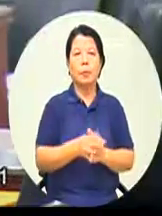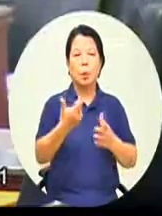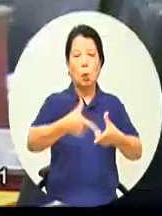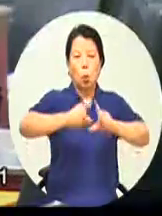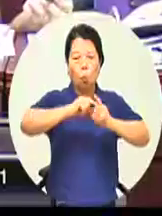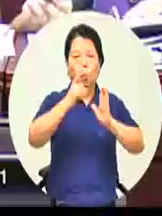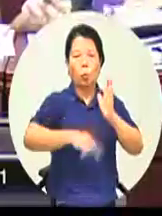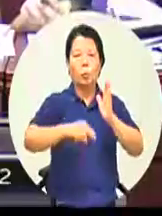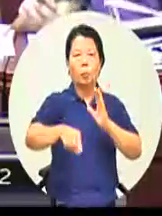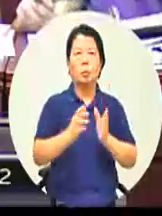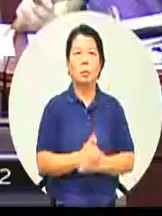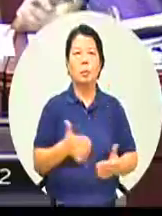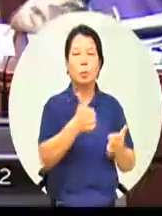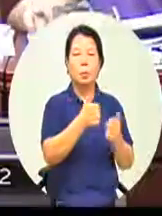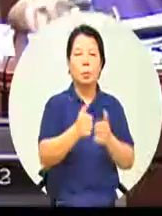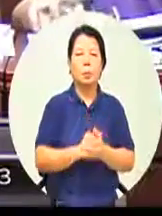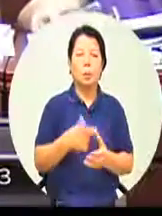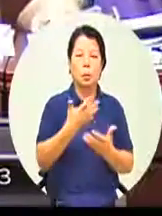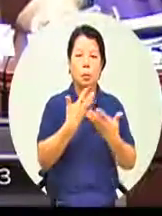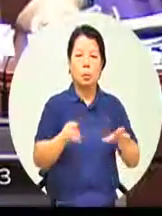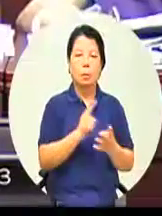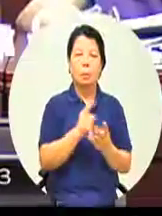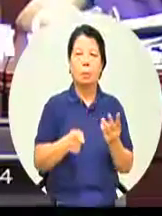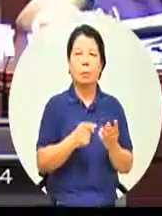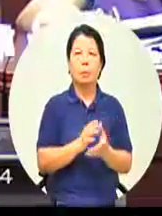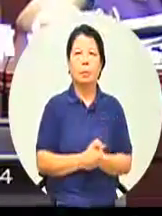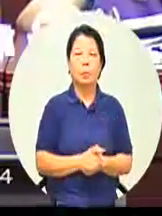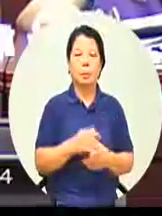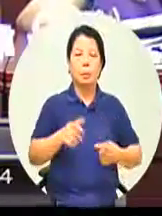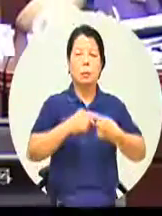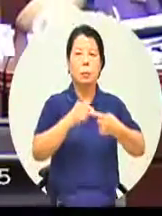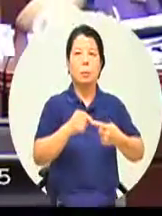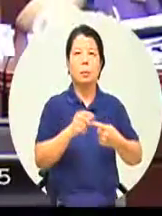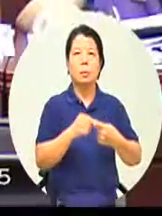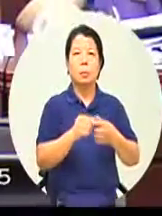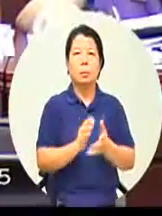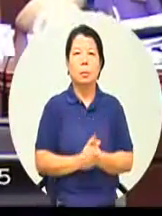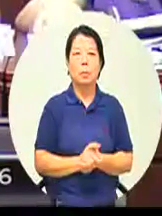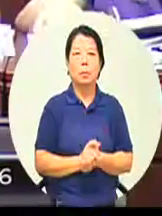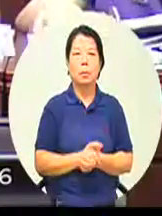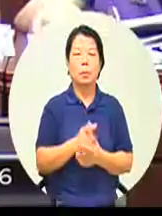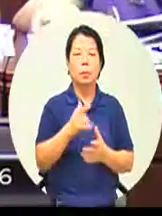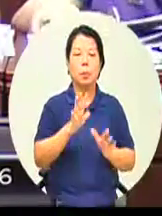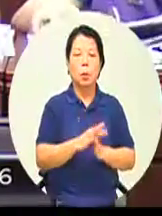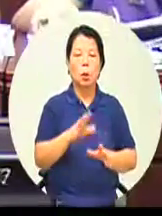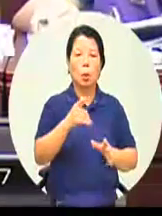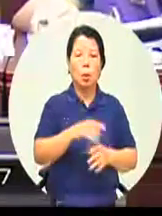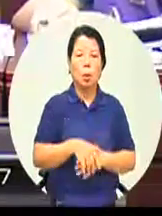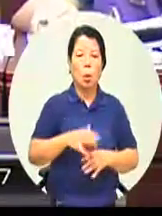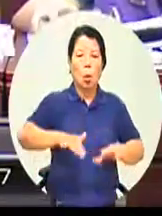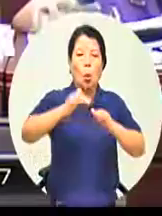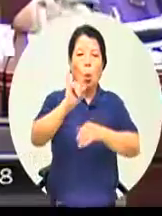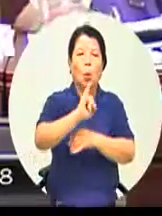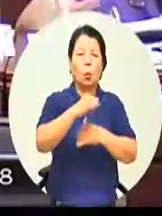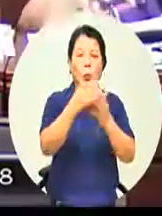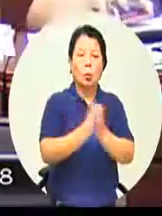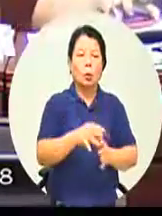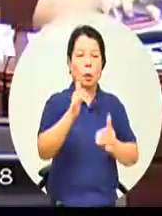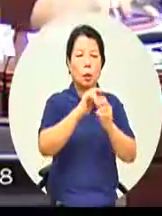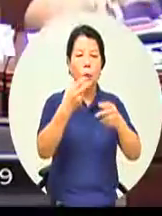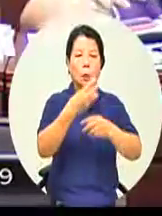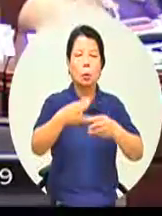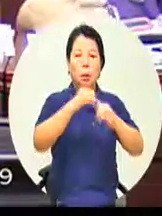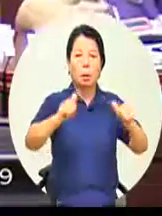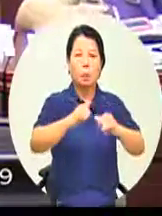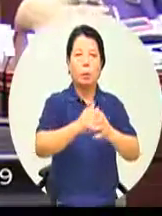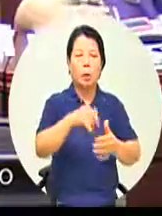好，谢谢那个高议员，其实我们好多题哦。第一个说到那个洪素珠女士在三民国小讲故事这件事情，那后来我